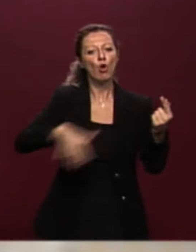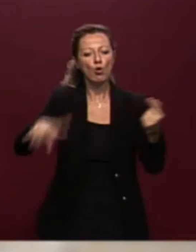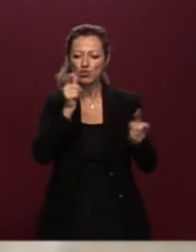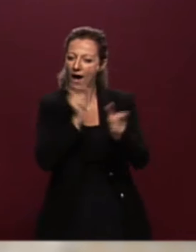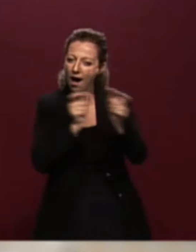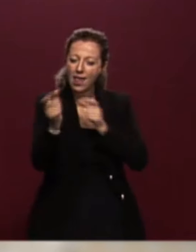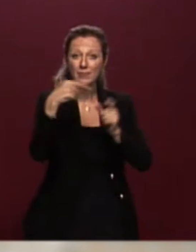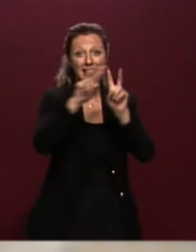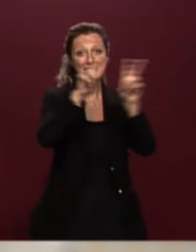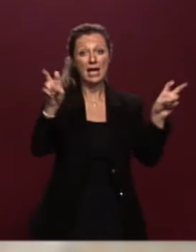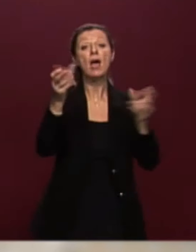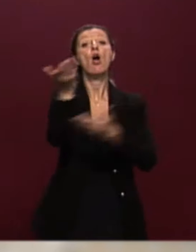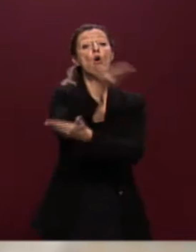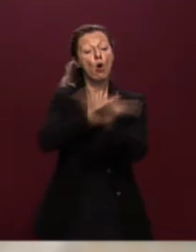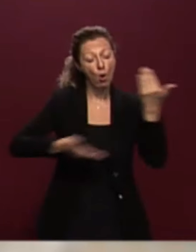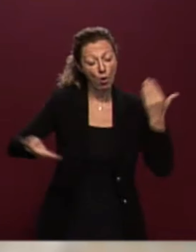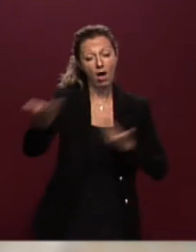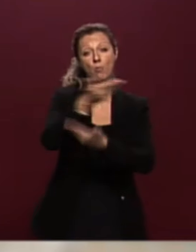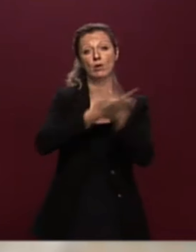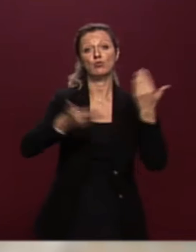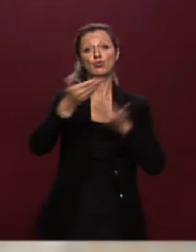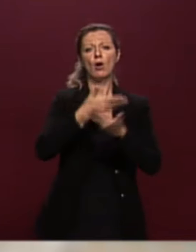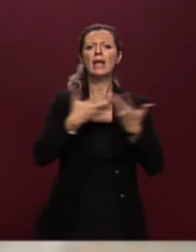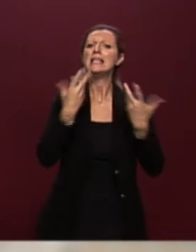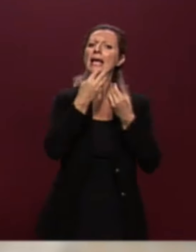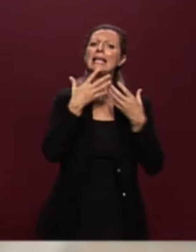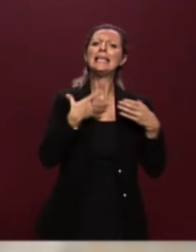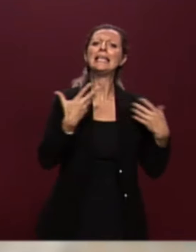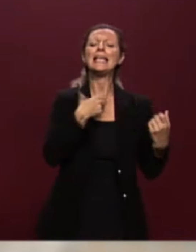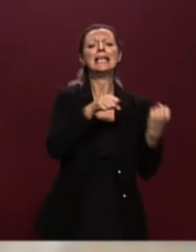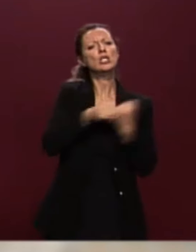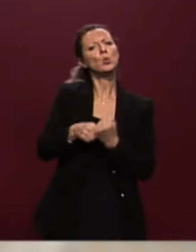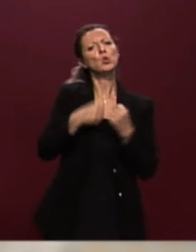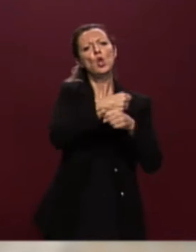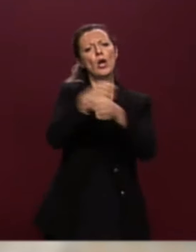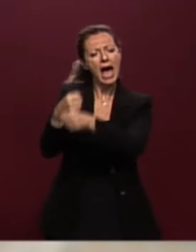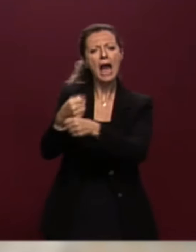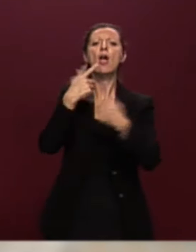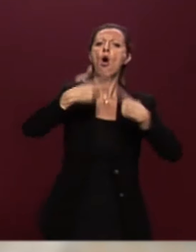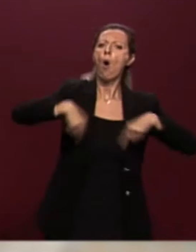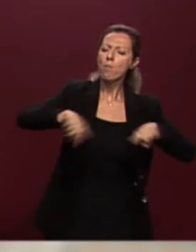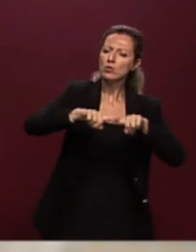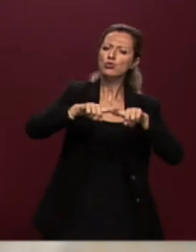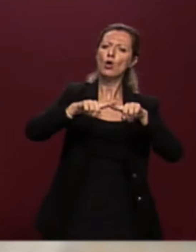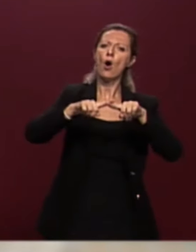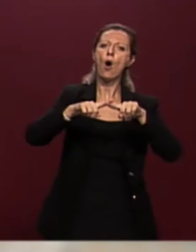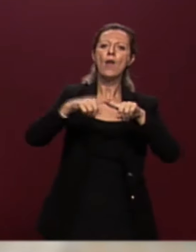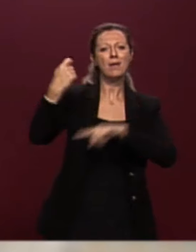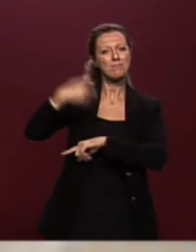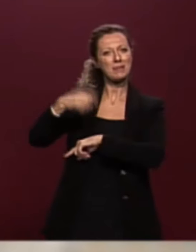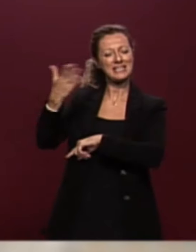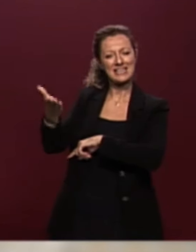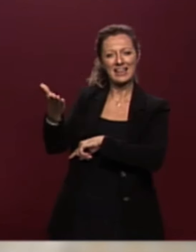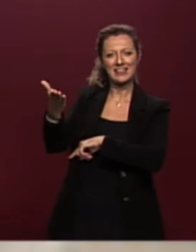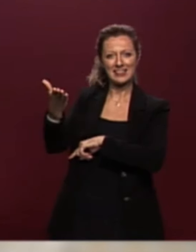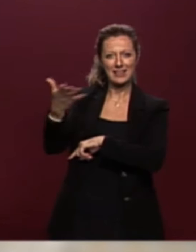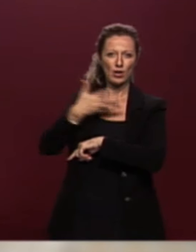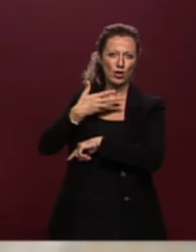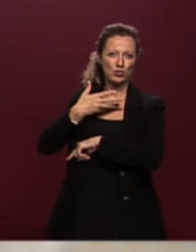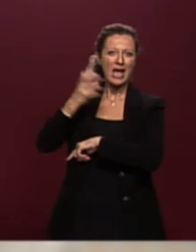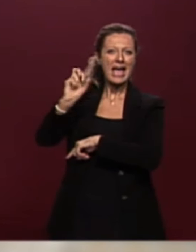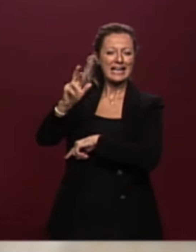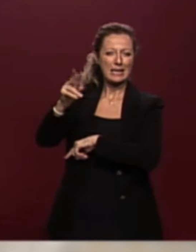questo tema e la collaborazione con tutti gli organi istituzionali e con la Commissione presieduta dalla